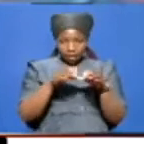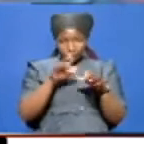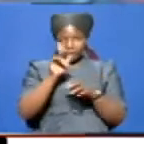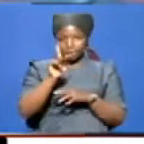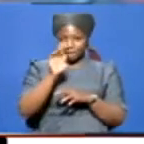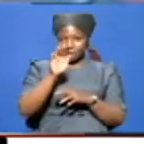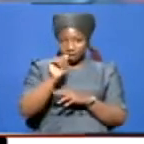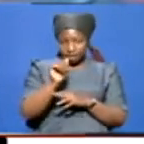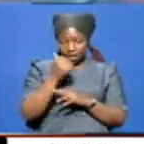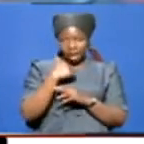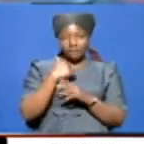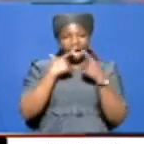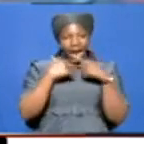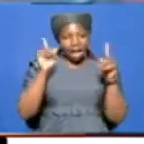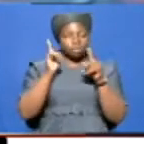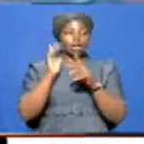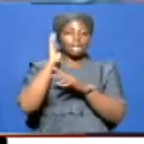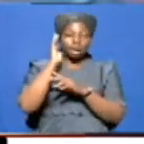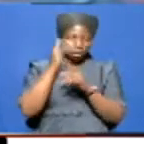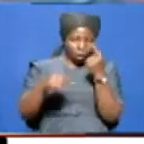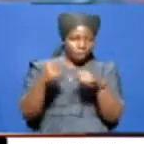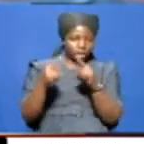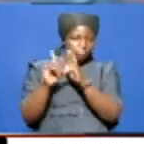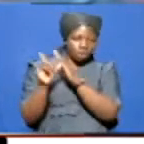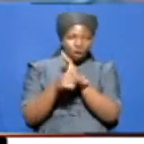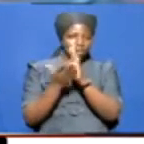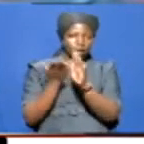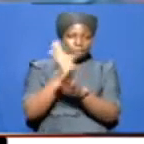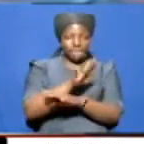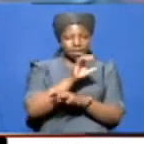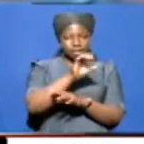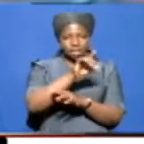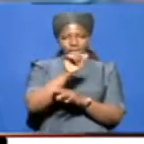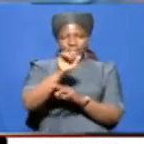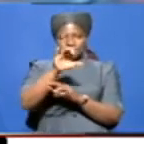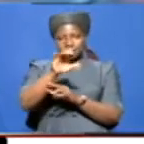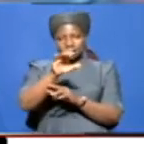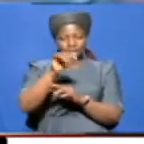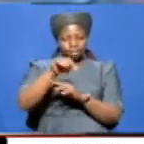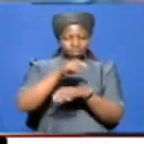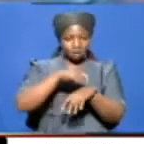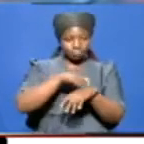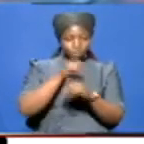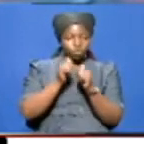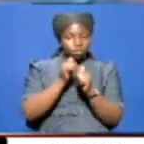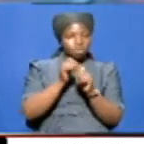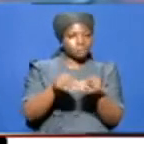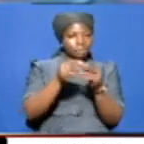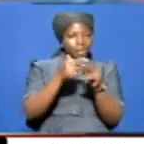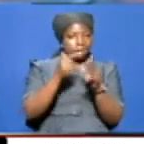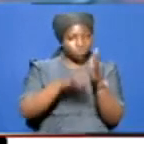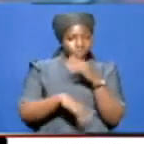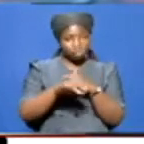KBL imetangaza kurejea kwa mashindano ya gofu ya Classic Makala ya msimu huu yatakayojulikana kama Road